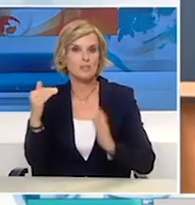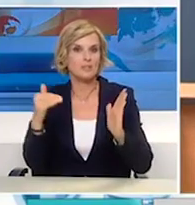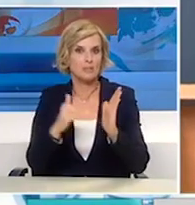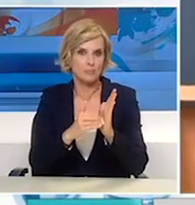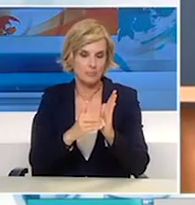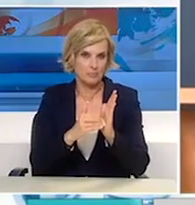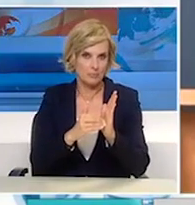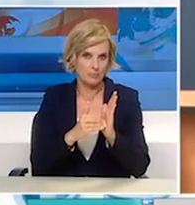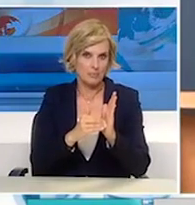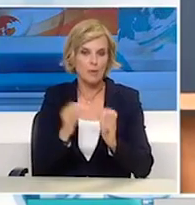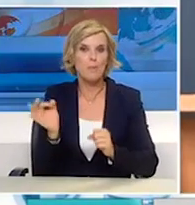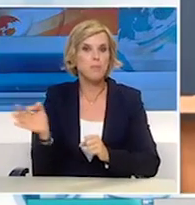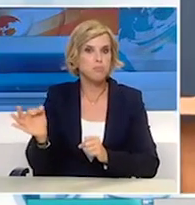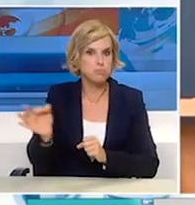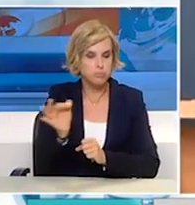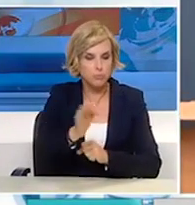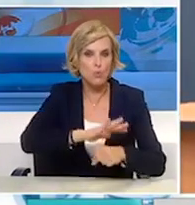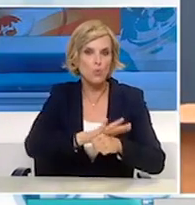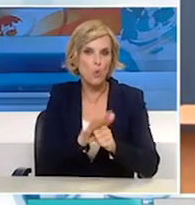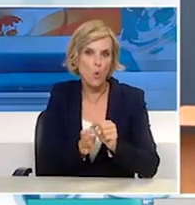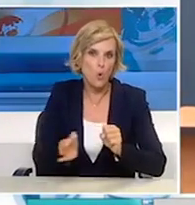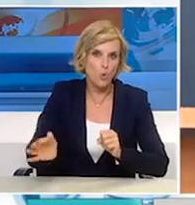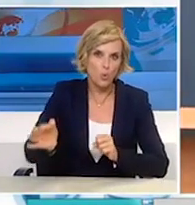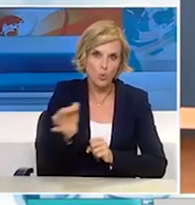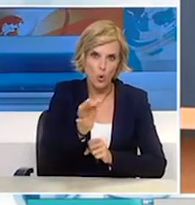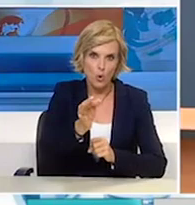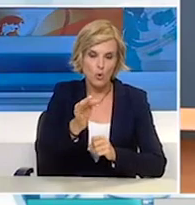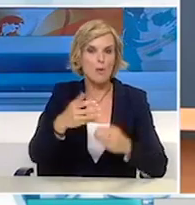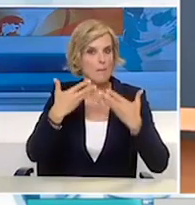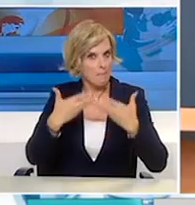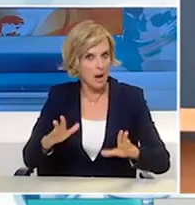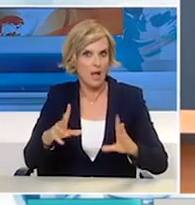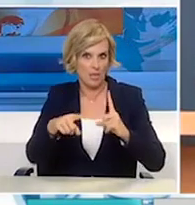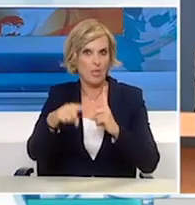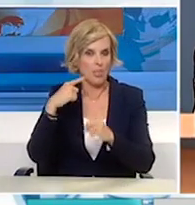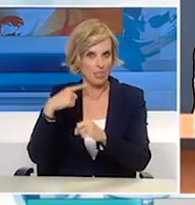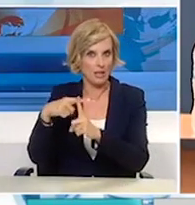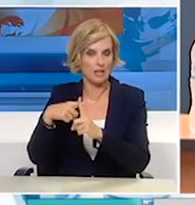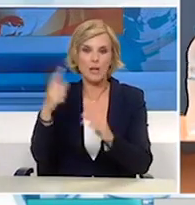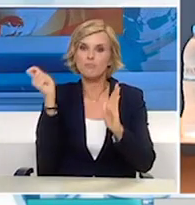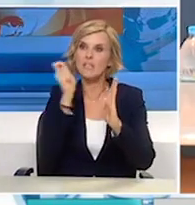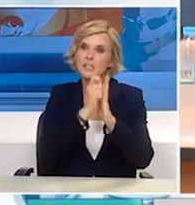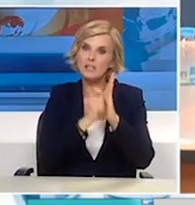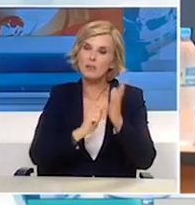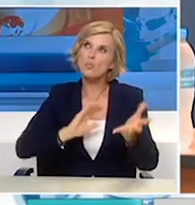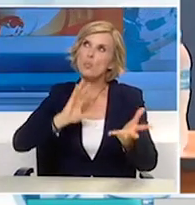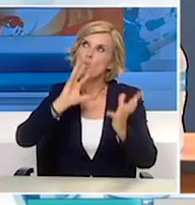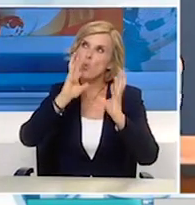4.924.000 κρούσματα του νέου κορονοϊού, τα οποία έχουν εργαστηριακά επιβεβαιωθεί, έχουν καταγραφεί σε παγκόσμιο